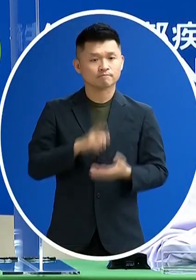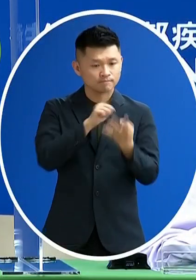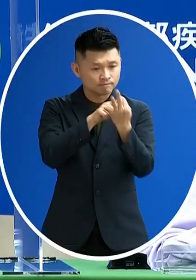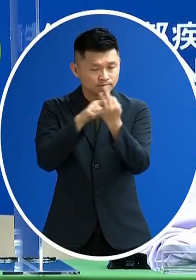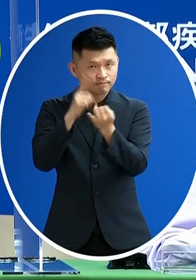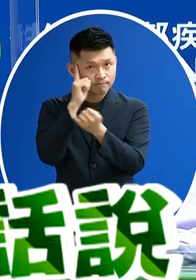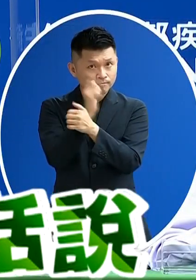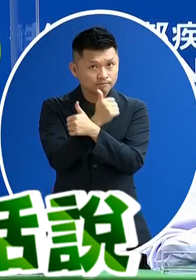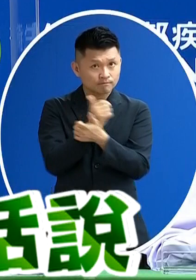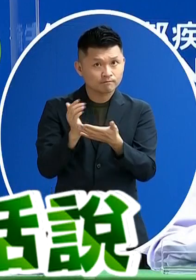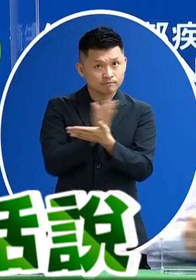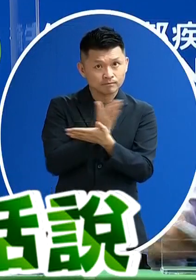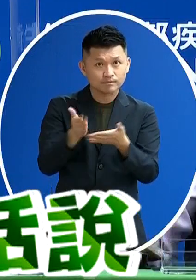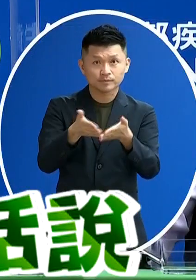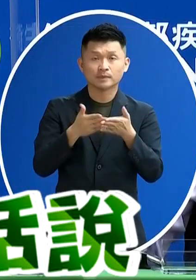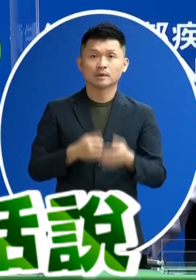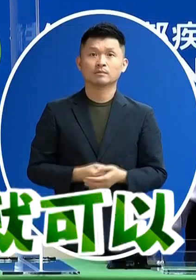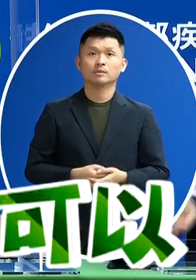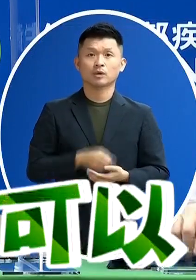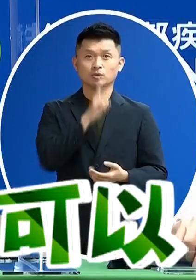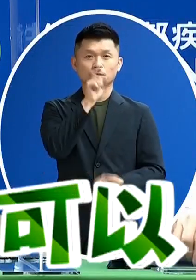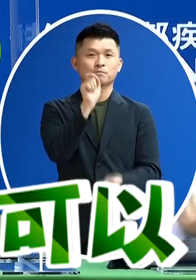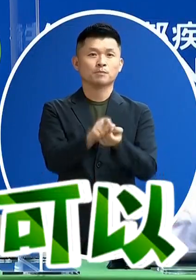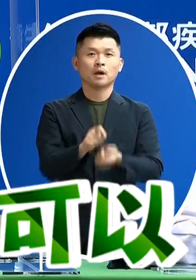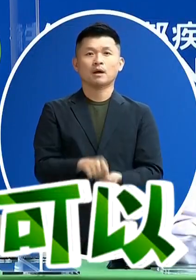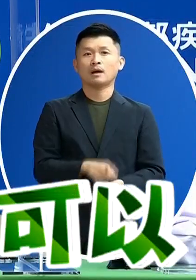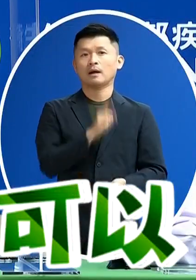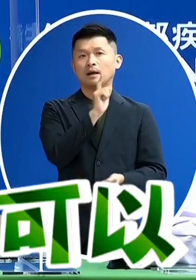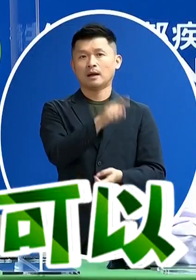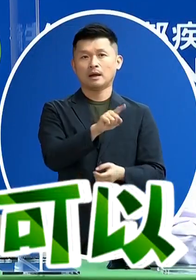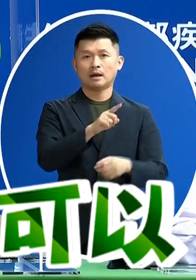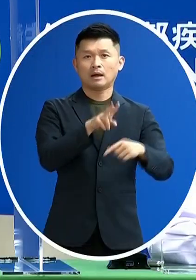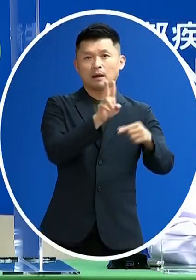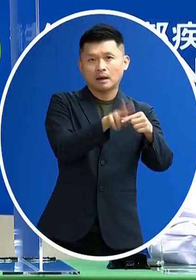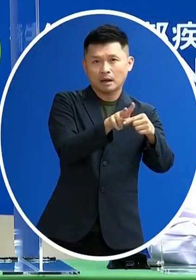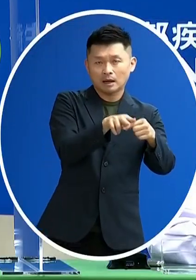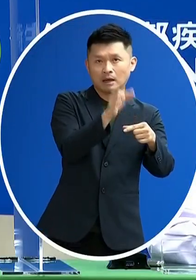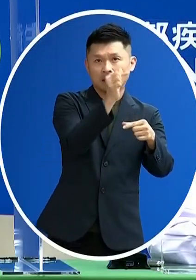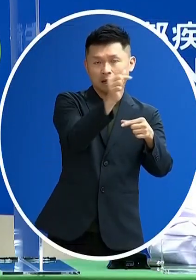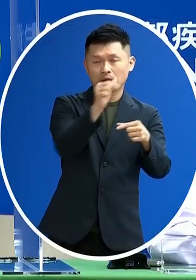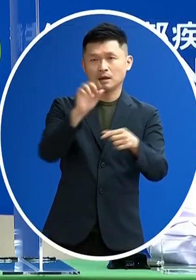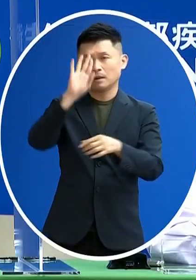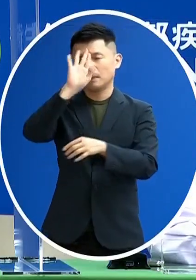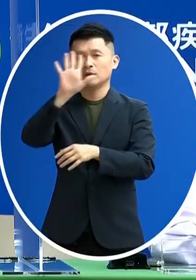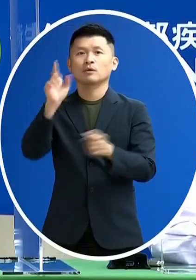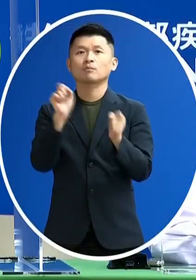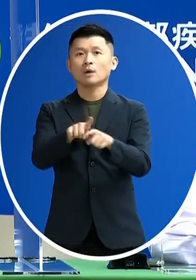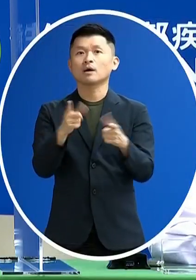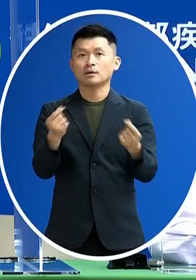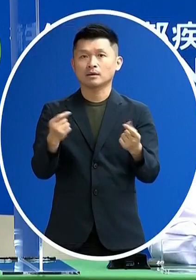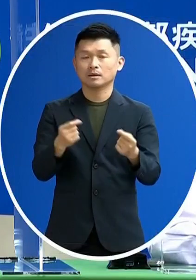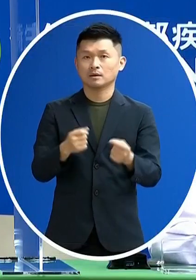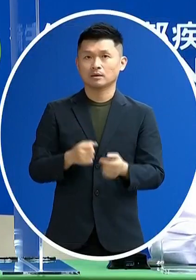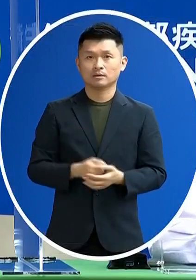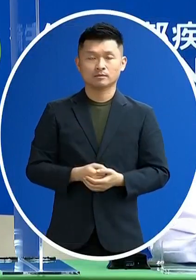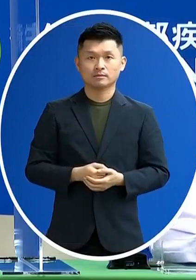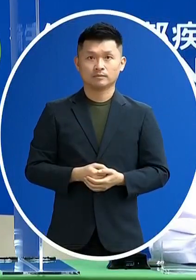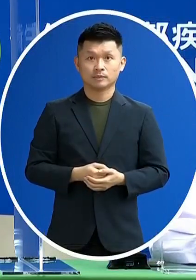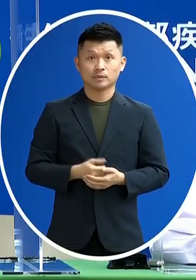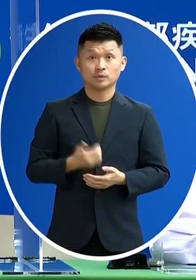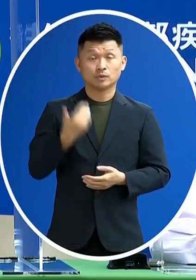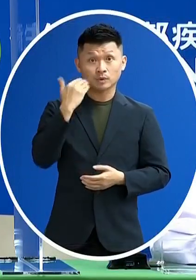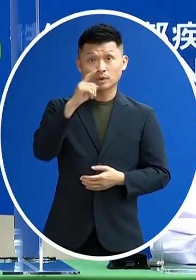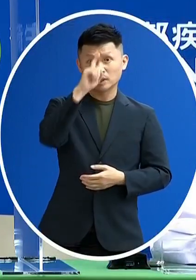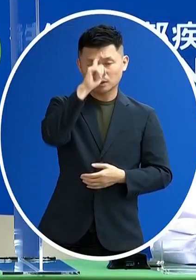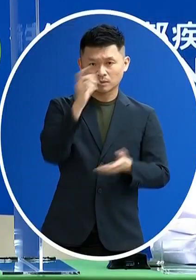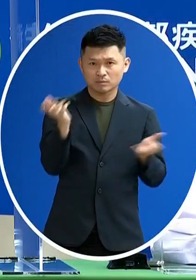虑的问题，不是一句话说视同这样就可以。好，那。没有的，有视同希望的要快